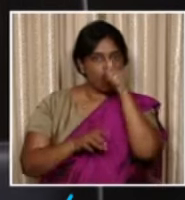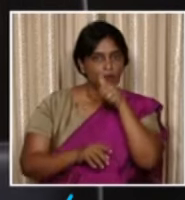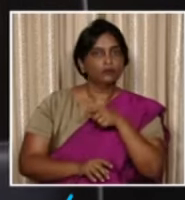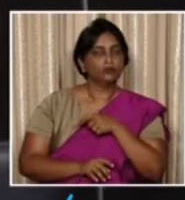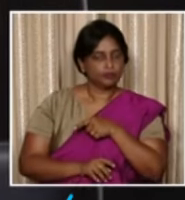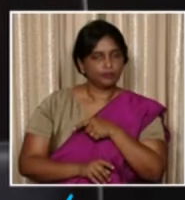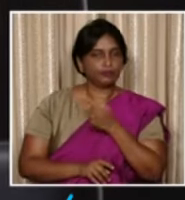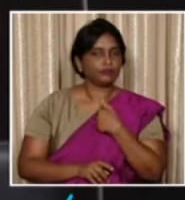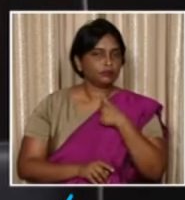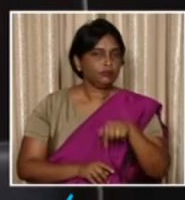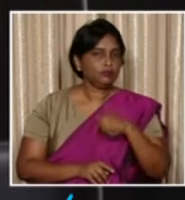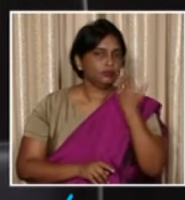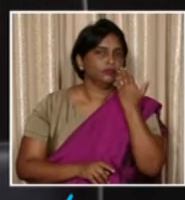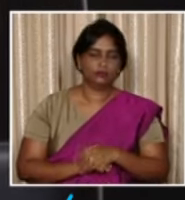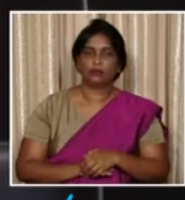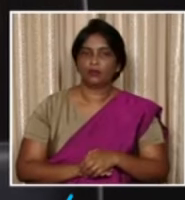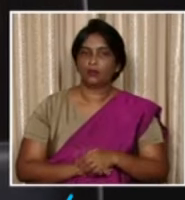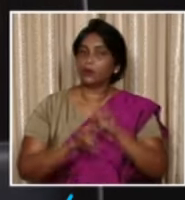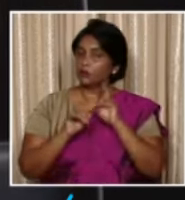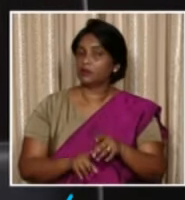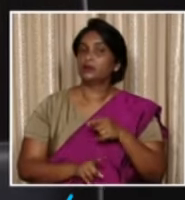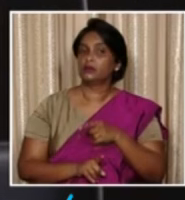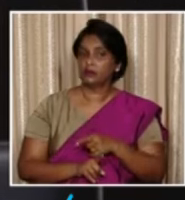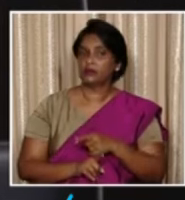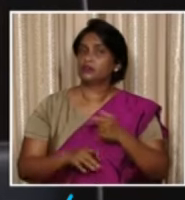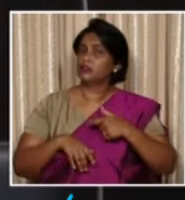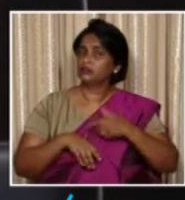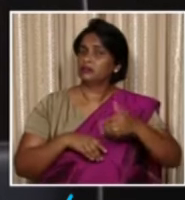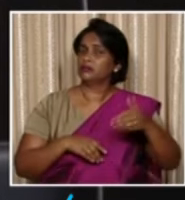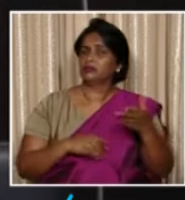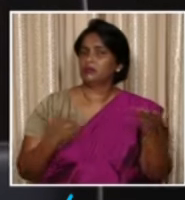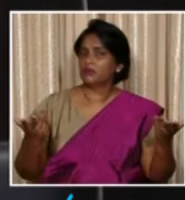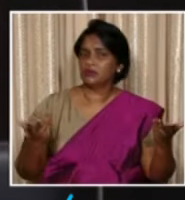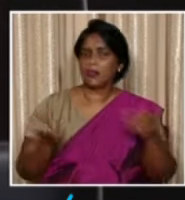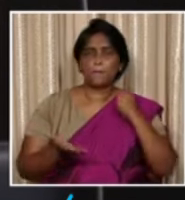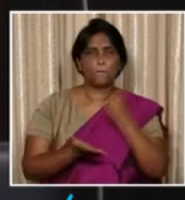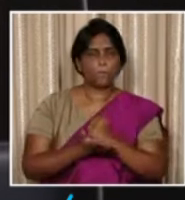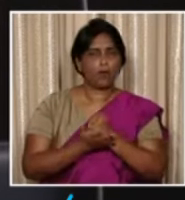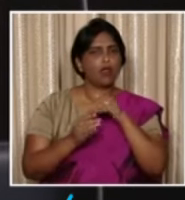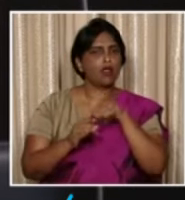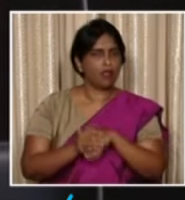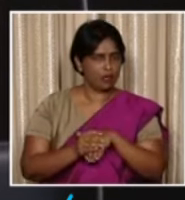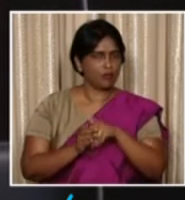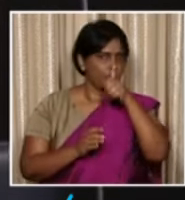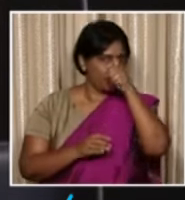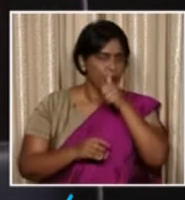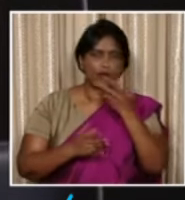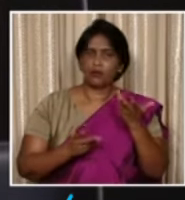ඉන්නවා කියලා තමයි අපිට මේකෙන් නිගමනය කරන්න වෙන්නේ. එතකොට මෙච්චර කල් ඇයි මේ මහ බැංකුව ඇතුලේ හිටපු